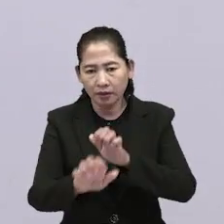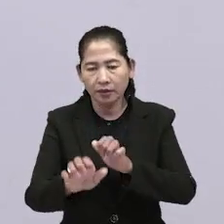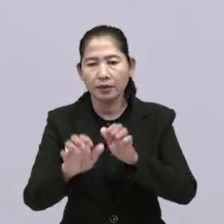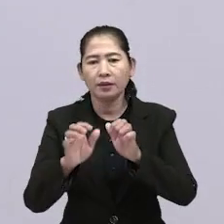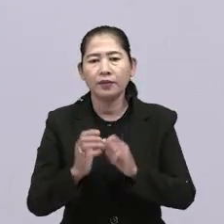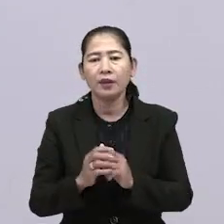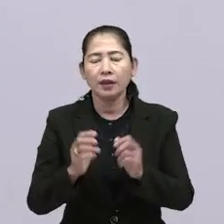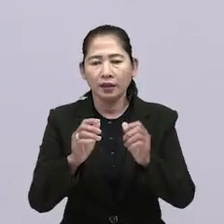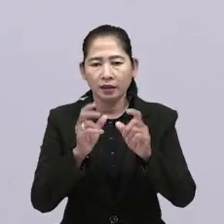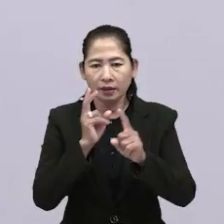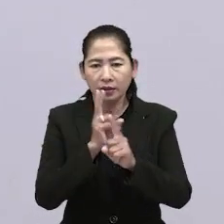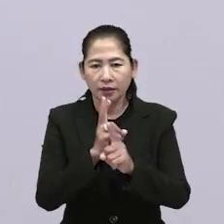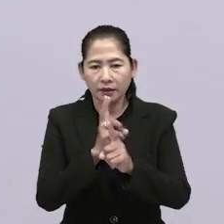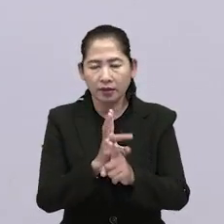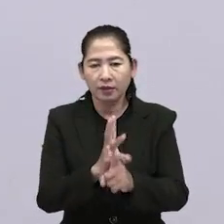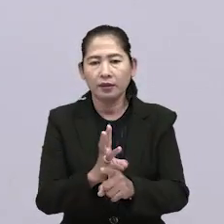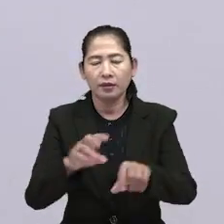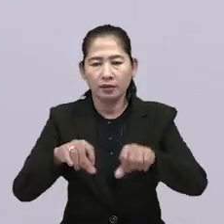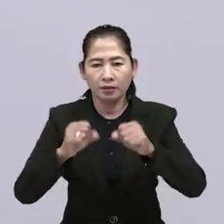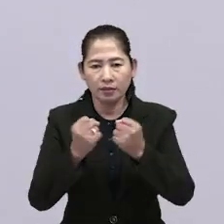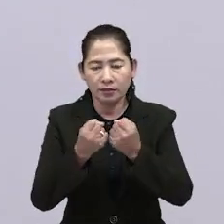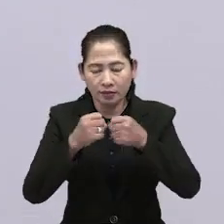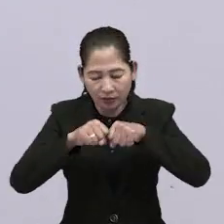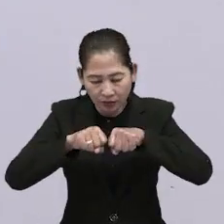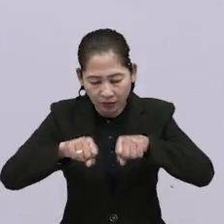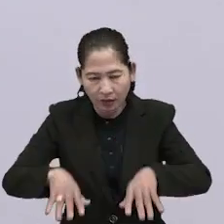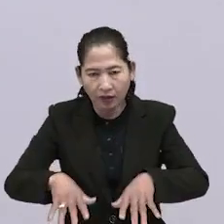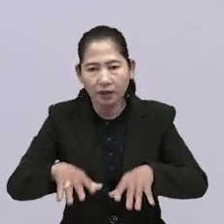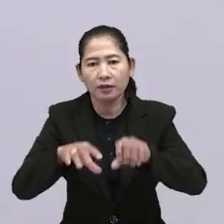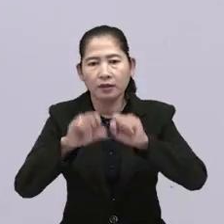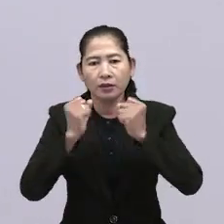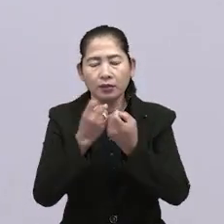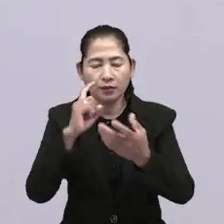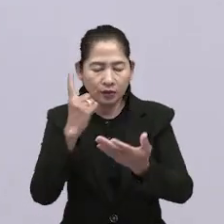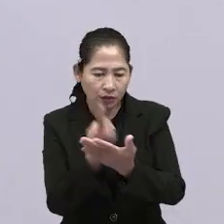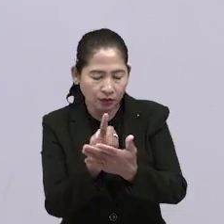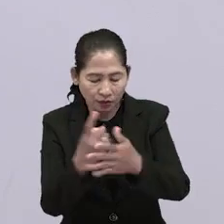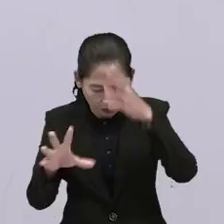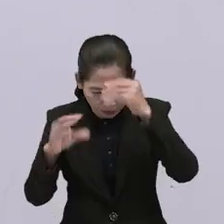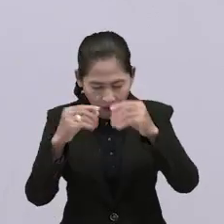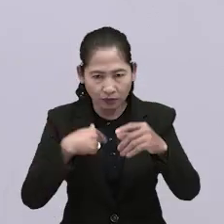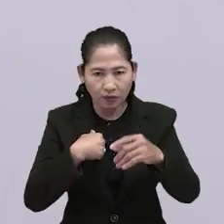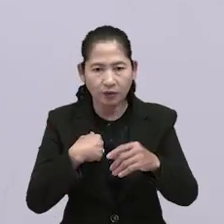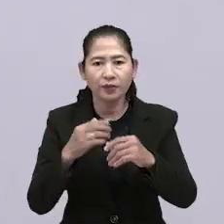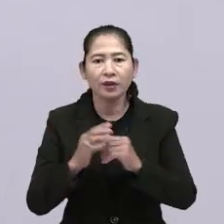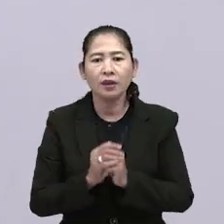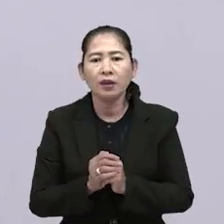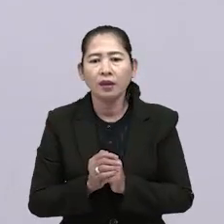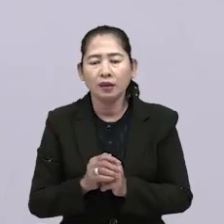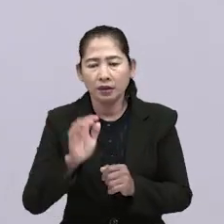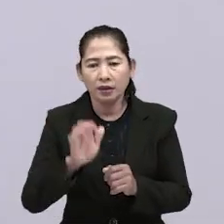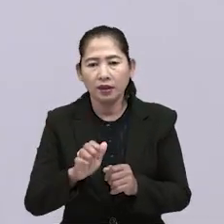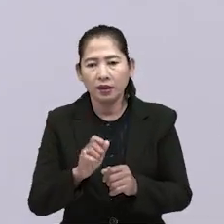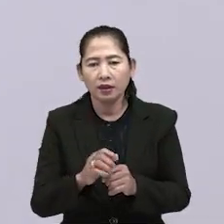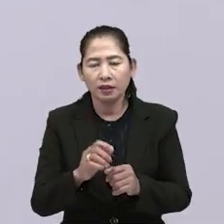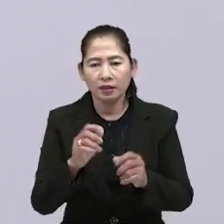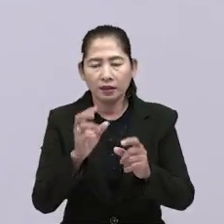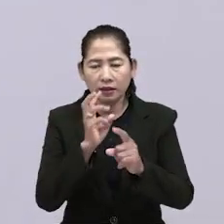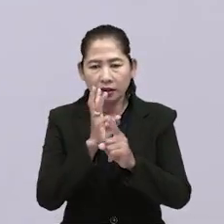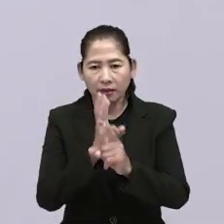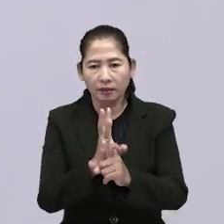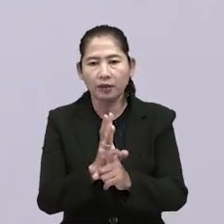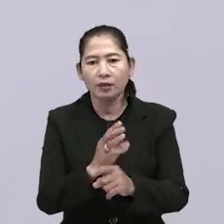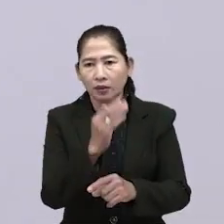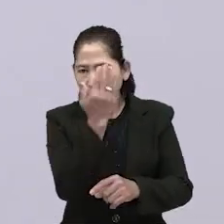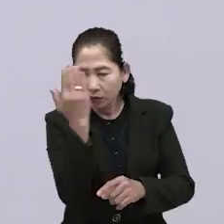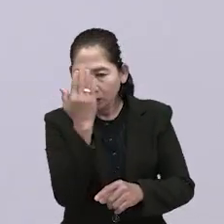ngài nè con á. Tam rồi dạ bản đài sừng cúng. Đại là con ai cho rùm riêng cho mùi đẹp cựu bàn là con. Chà tam rồ dễ